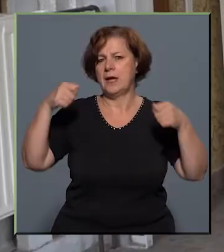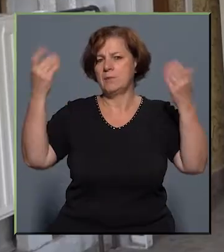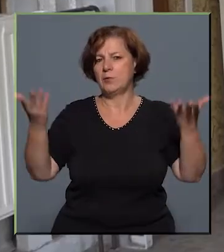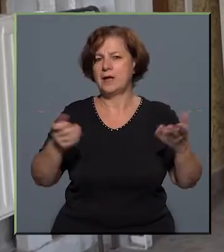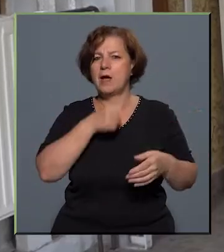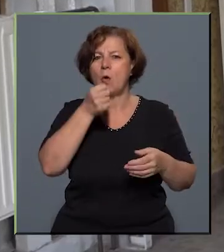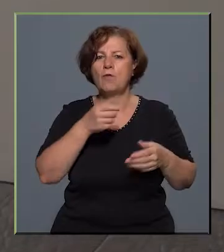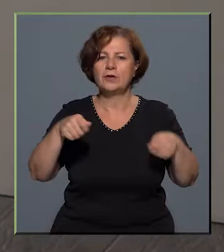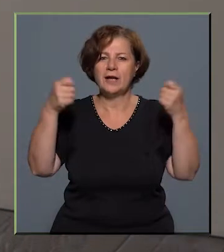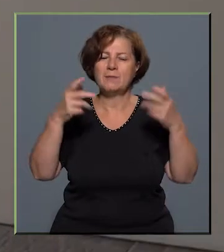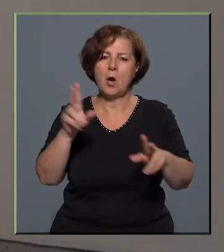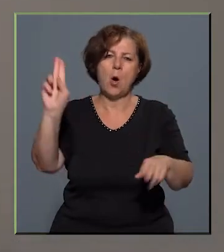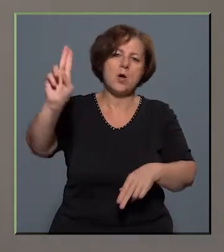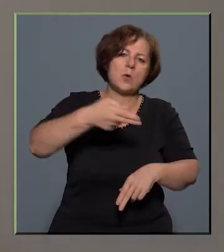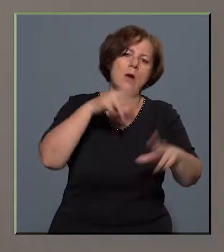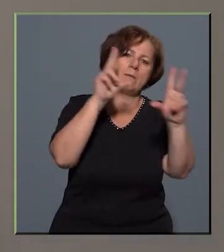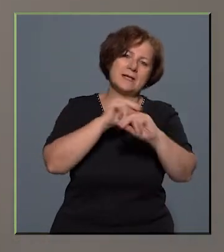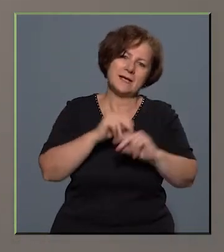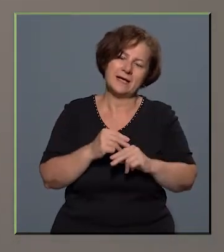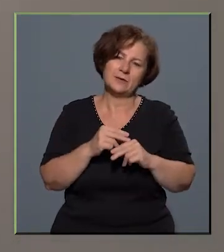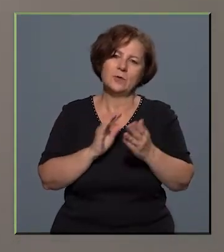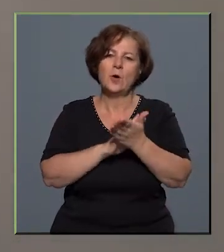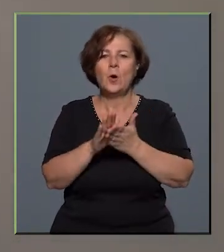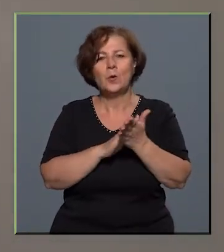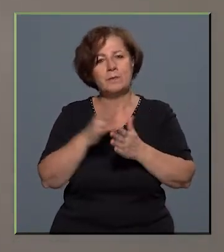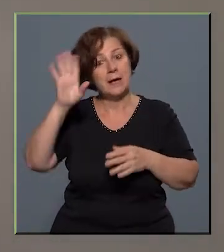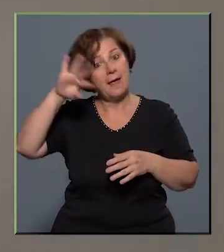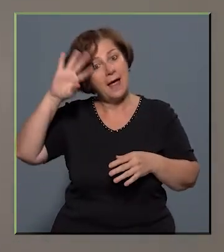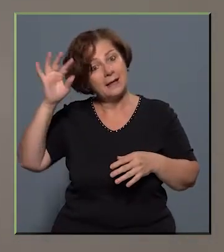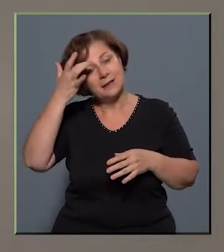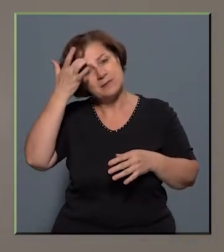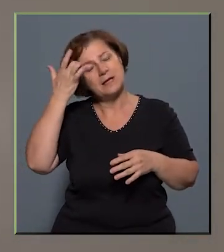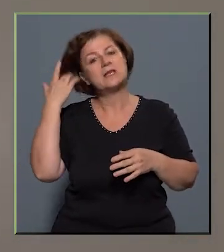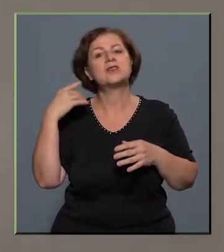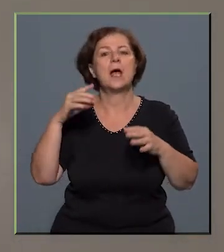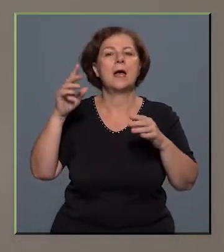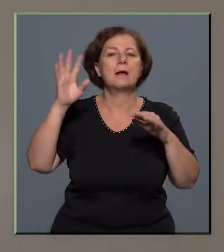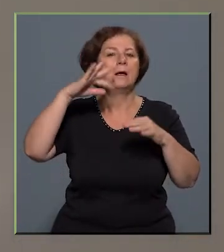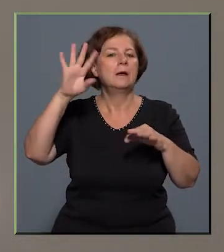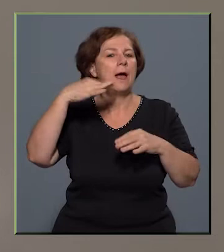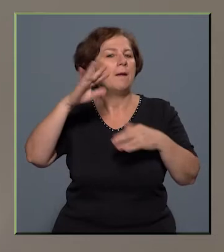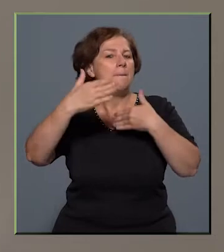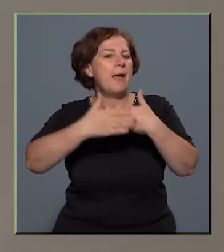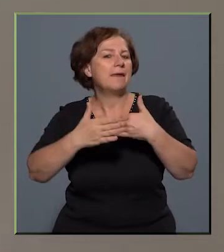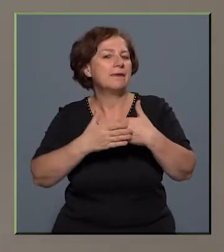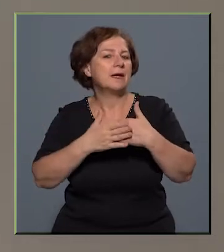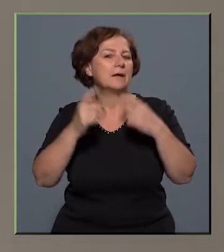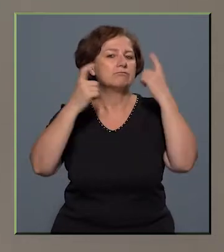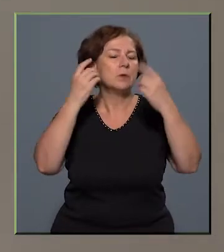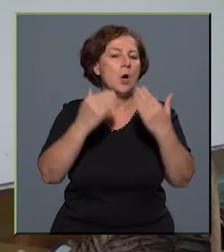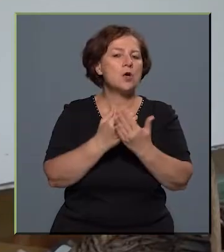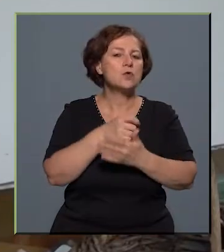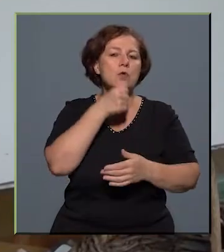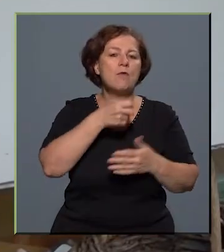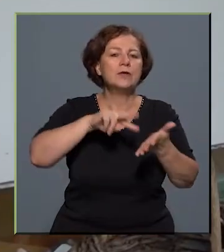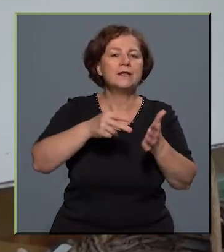épületben, óvodaépületben arról beszélgettünk, hogy milyen elképzelések, víziók mentén fogalmazódott meg az új